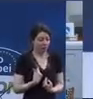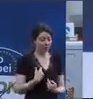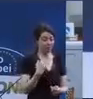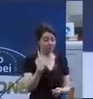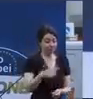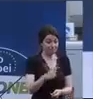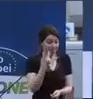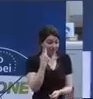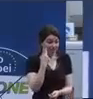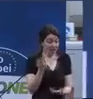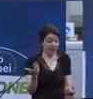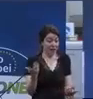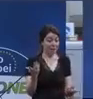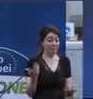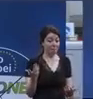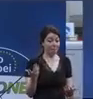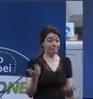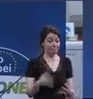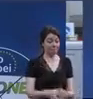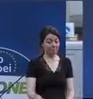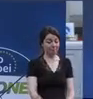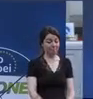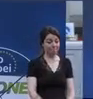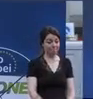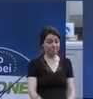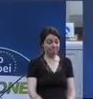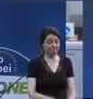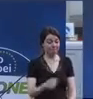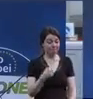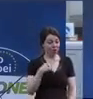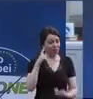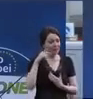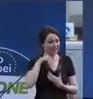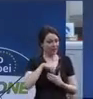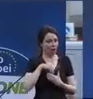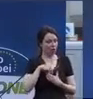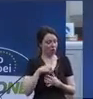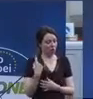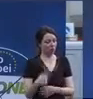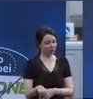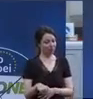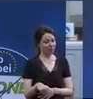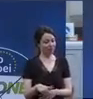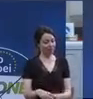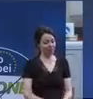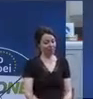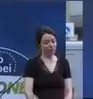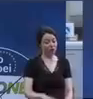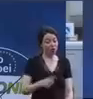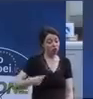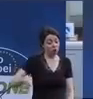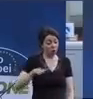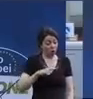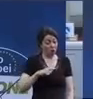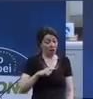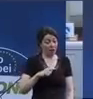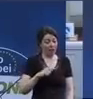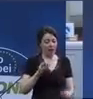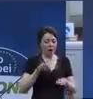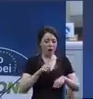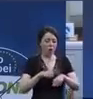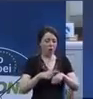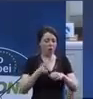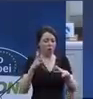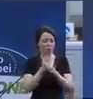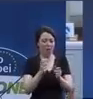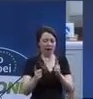Allora vedete Io sento questo siamo nell'ora più buia